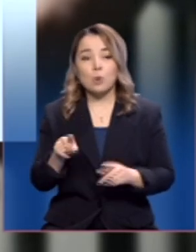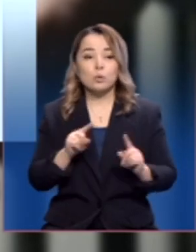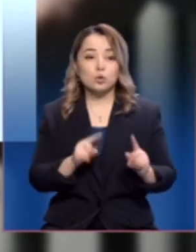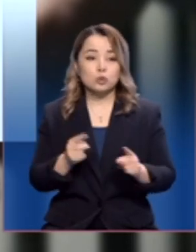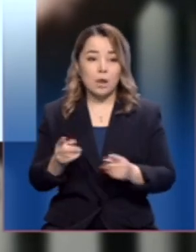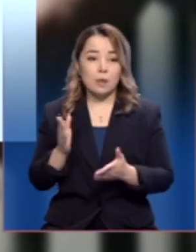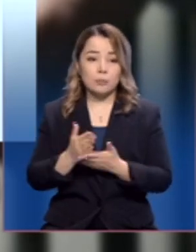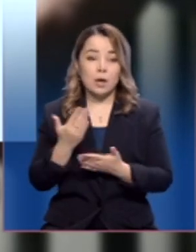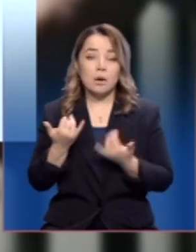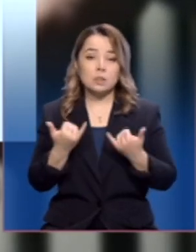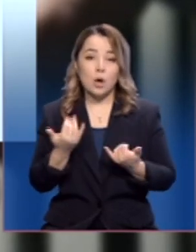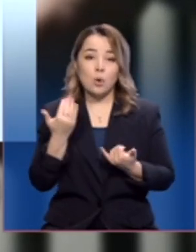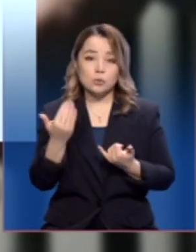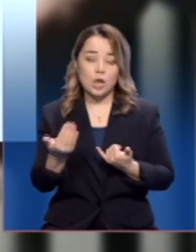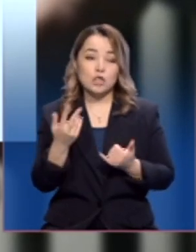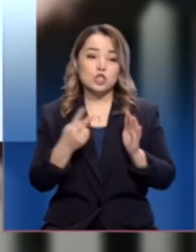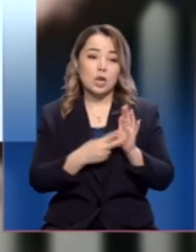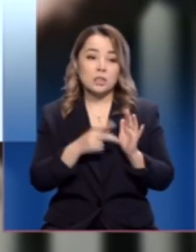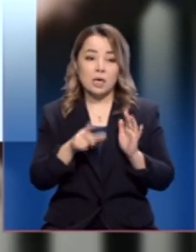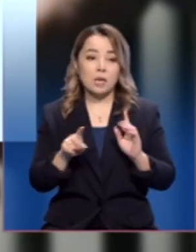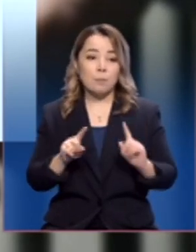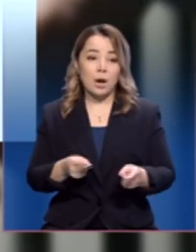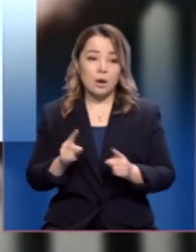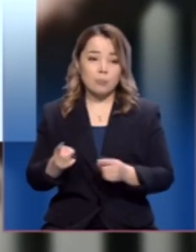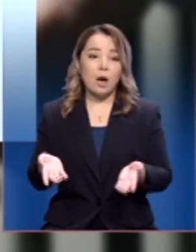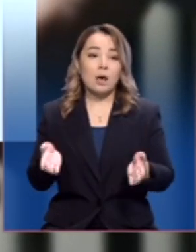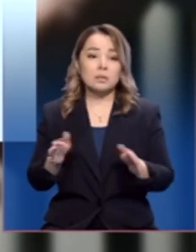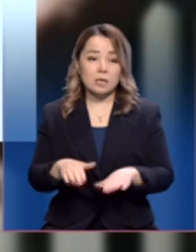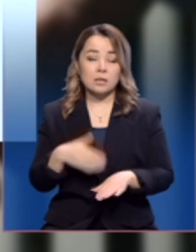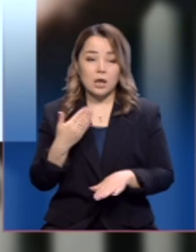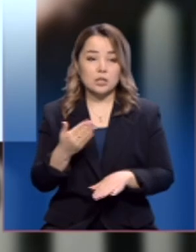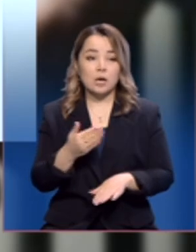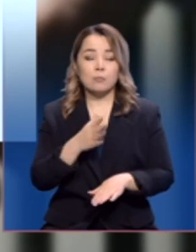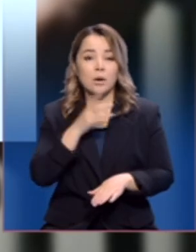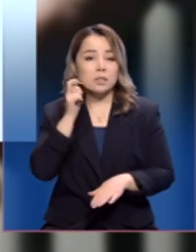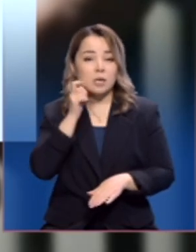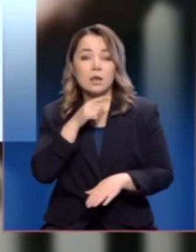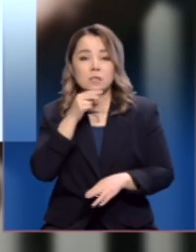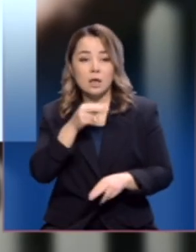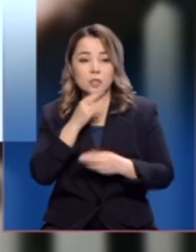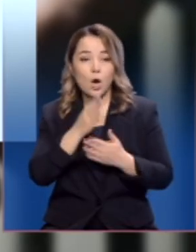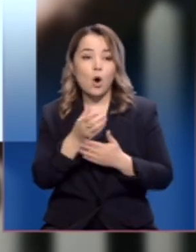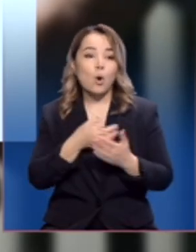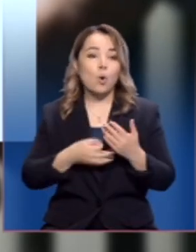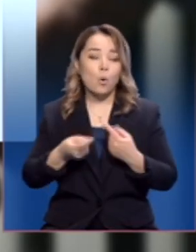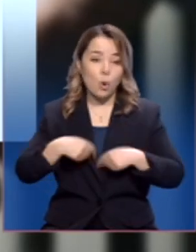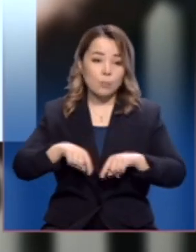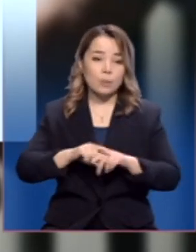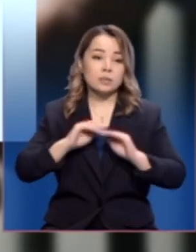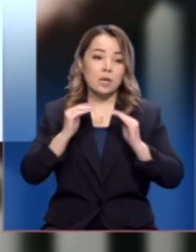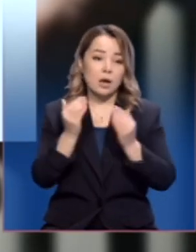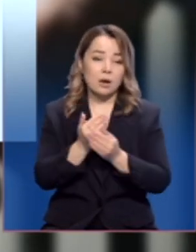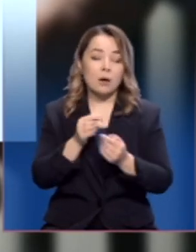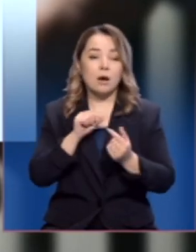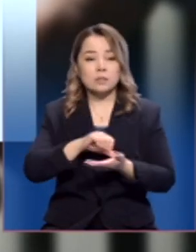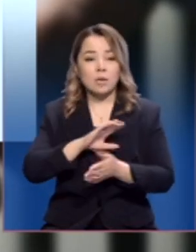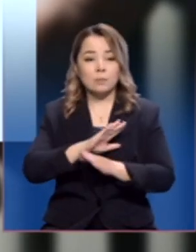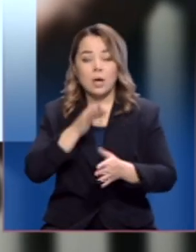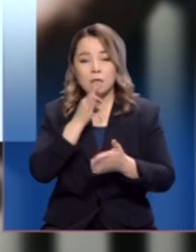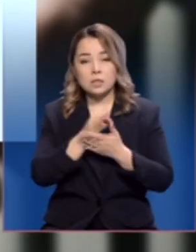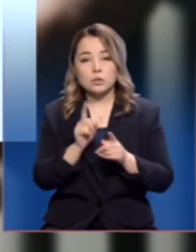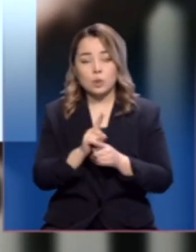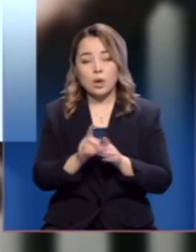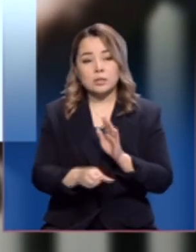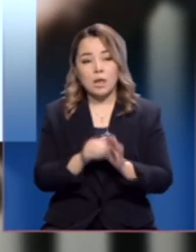ұсталды. Қазір оның 7-і қамауда. Қалғандарына жасын ескере отырып, қоғамнан оқшаулануға қатысты емес бұлтартпау